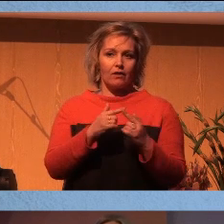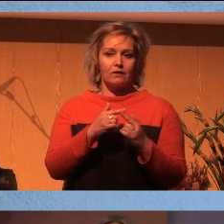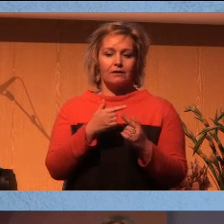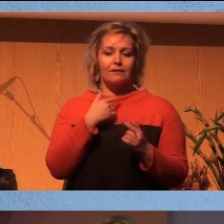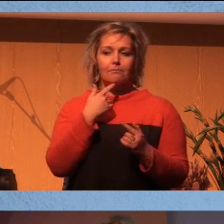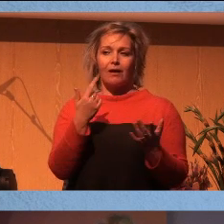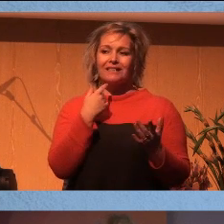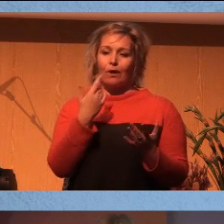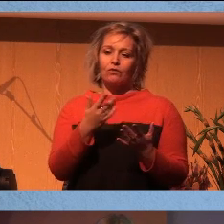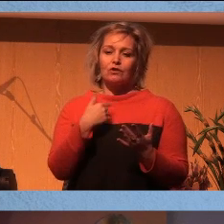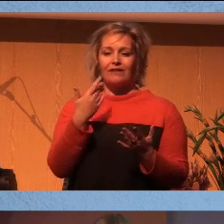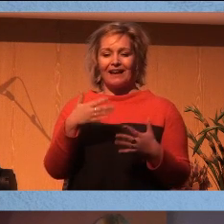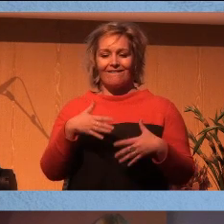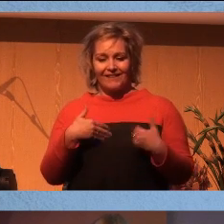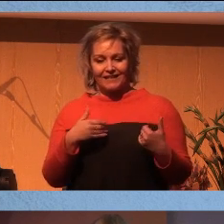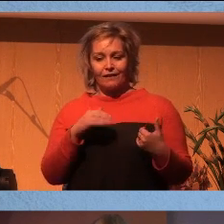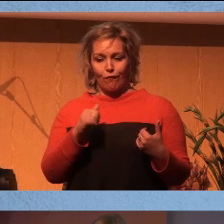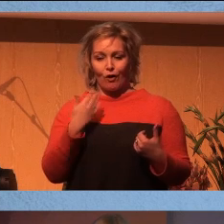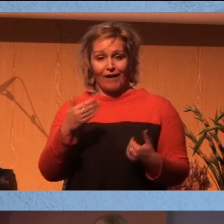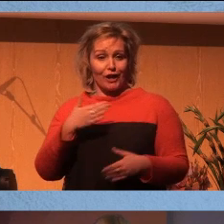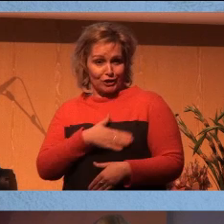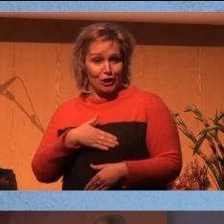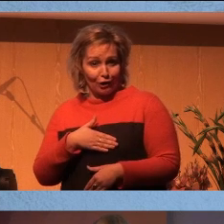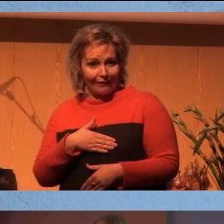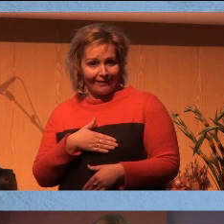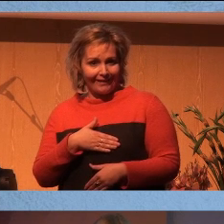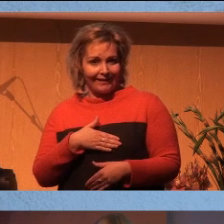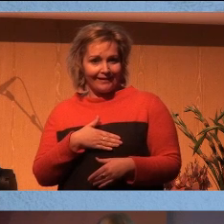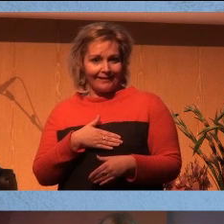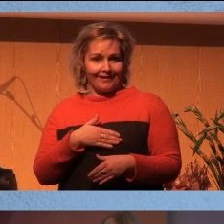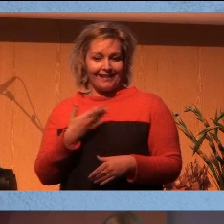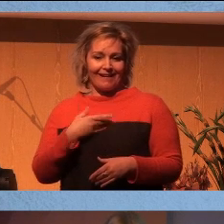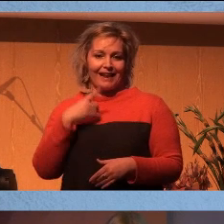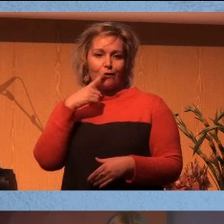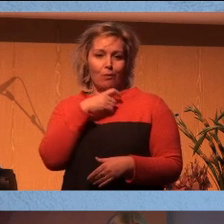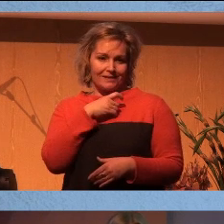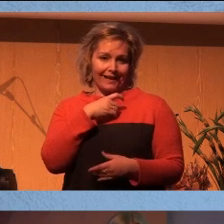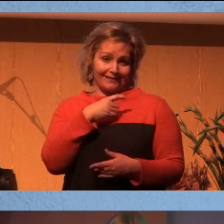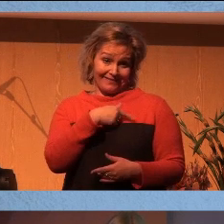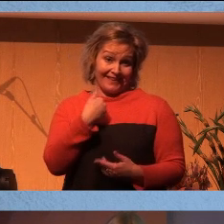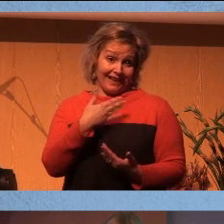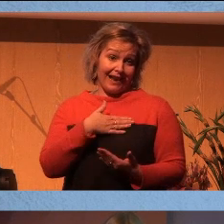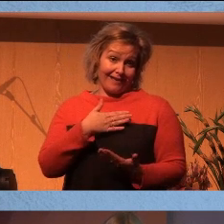sier ofte at man skal være frisk for å være syk. Vi lever i et ganske komplisert samfunn.